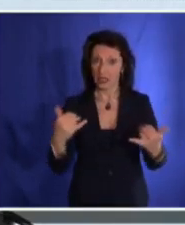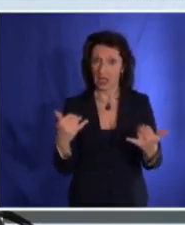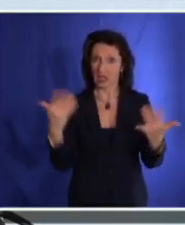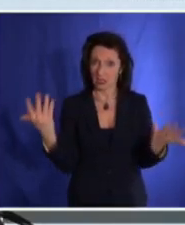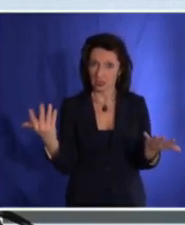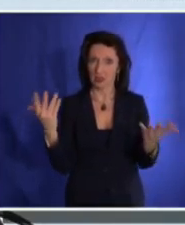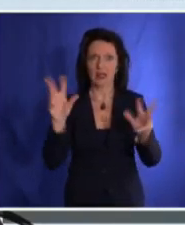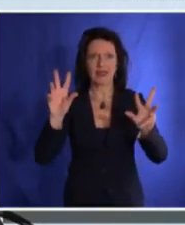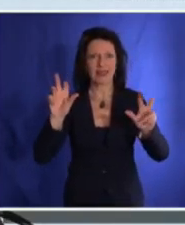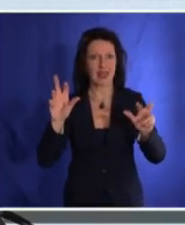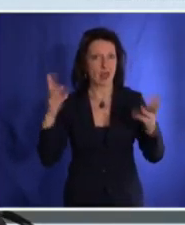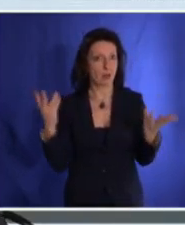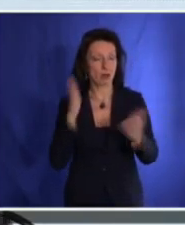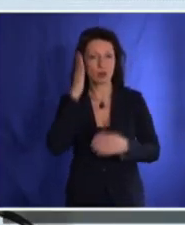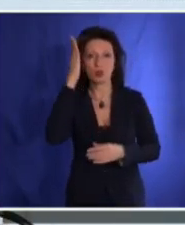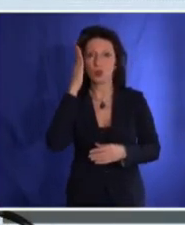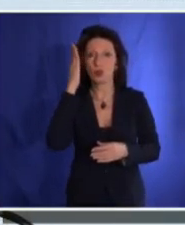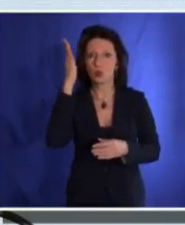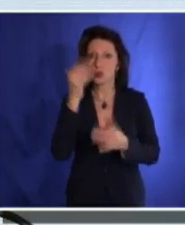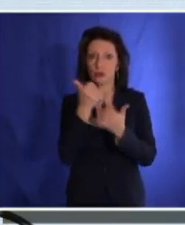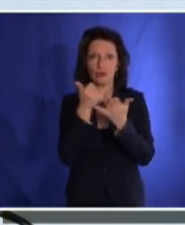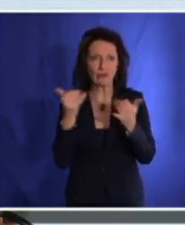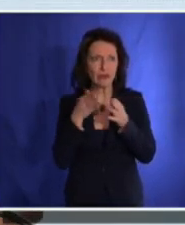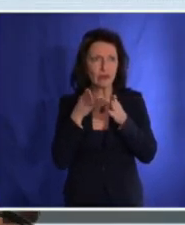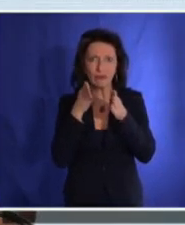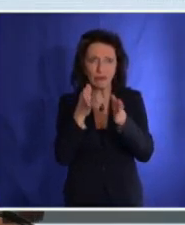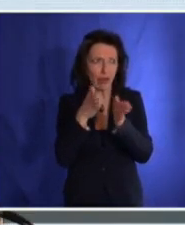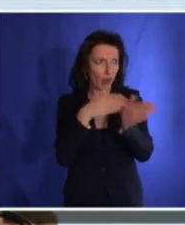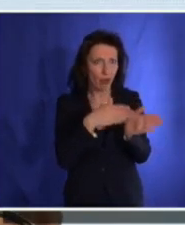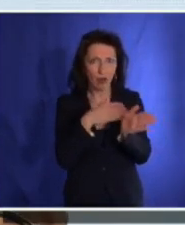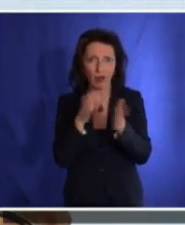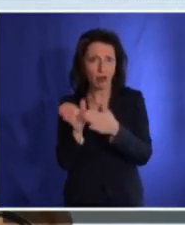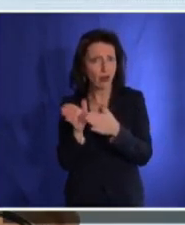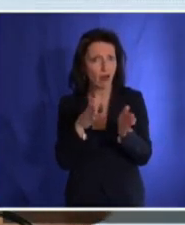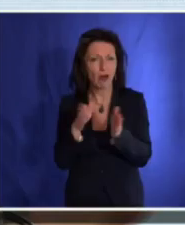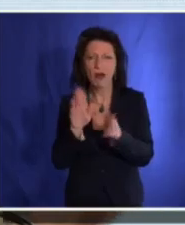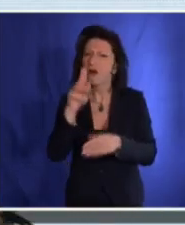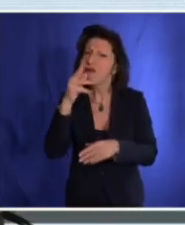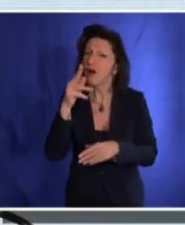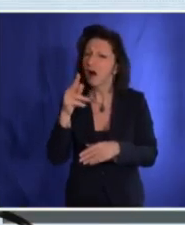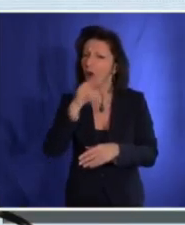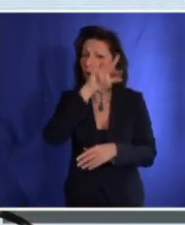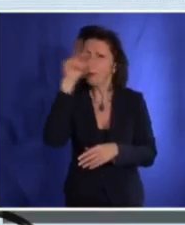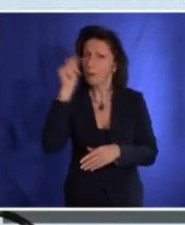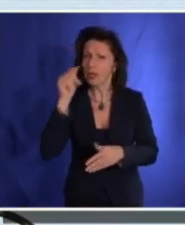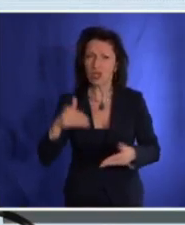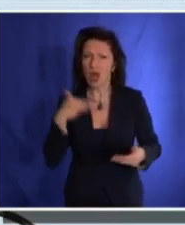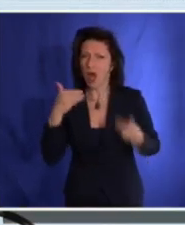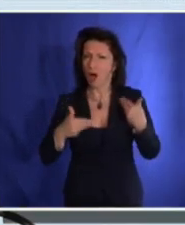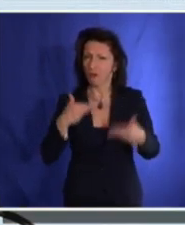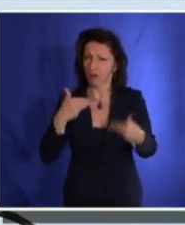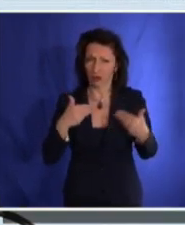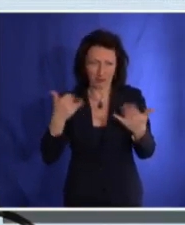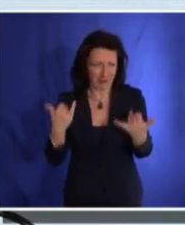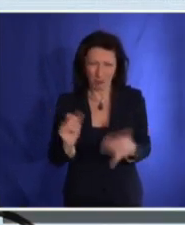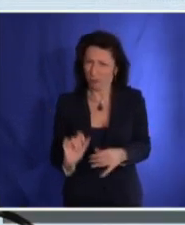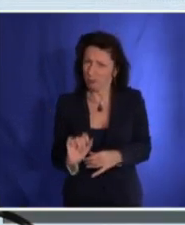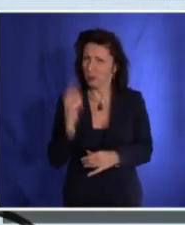die Weichenstellungen für die Zukunft. Ja, was ist es denn, was die Leute so unruhig macht wie nie zuvor? Es ist im